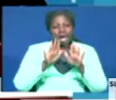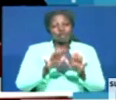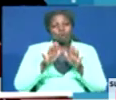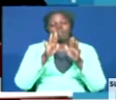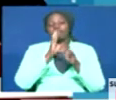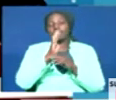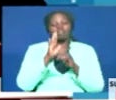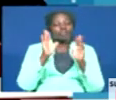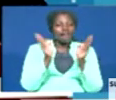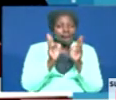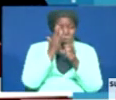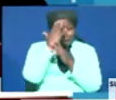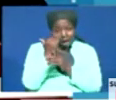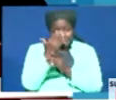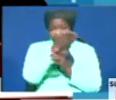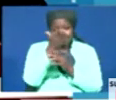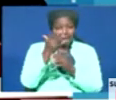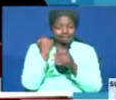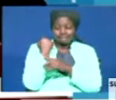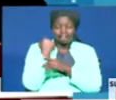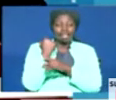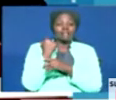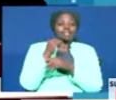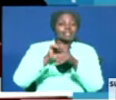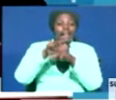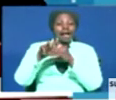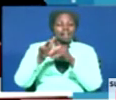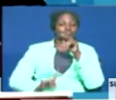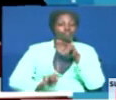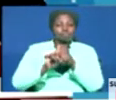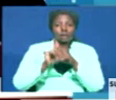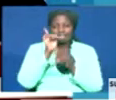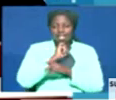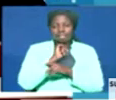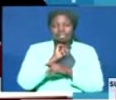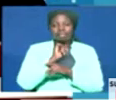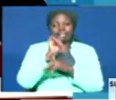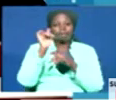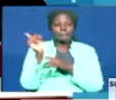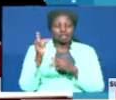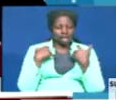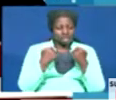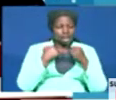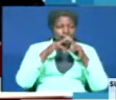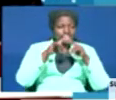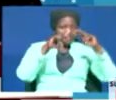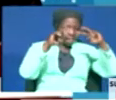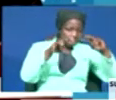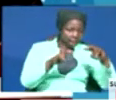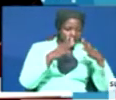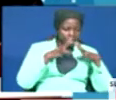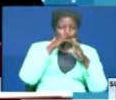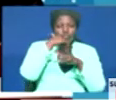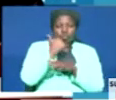nchini Uganda hapo jana. Wizara ya Afya imeanzisha mchakato wa kuwafanyia uchunguzi watu ambao wako kwenye hatari ya